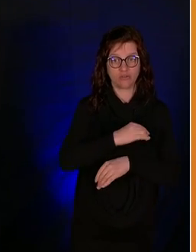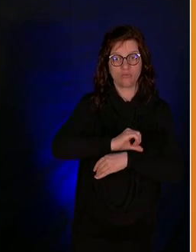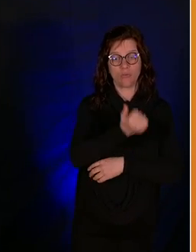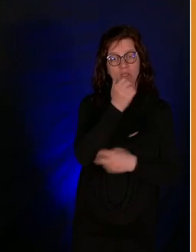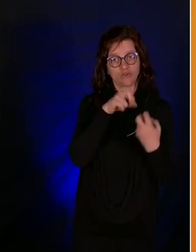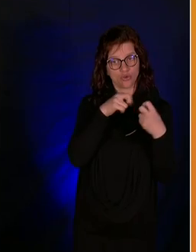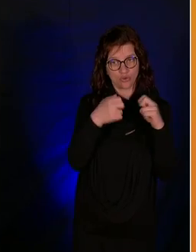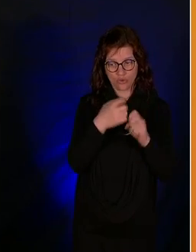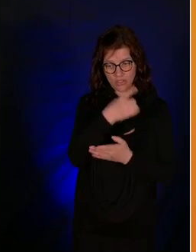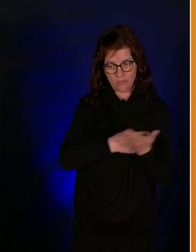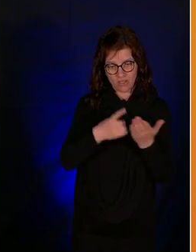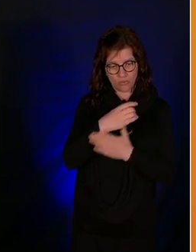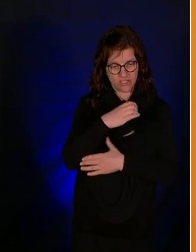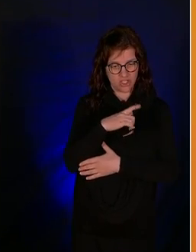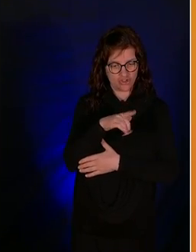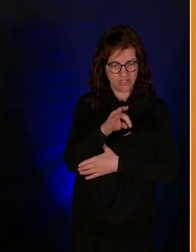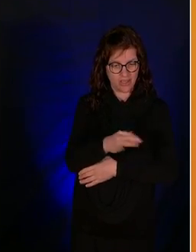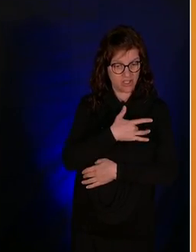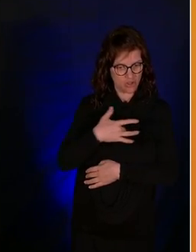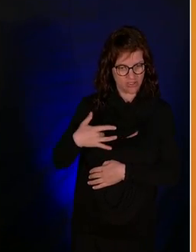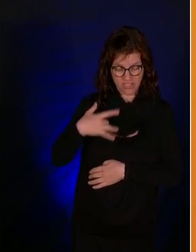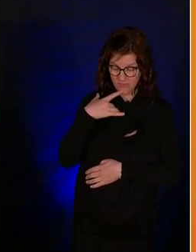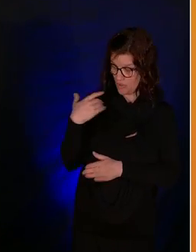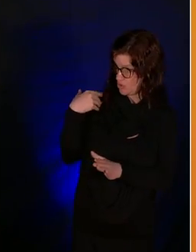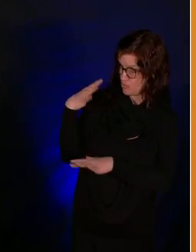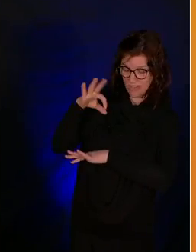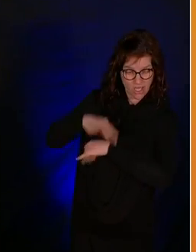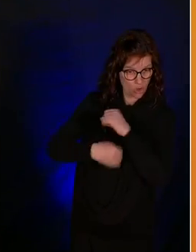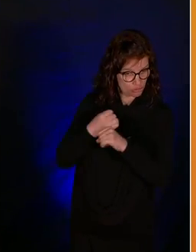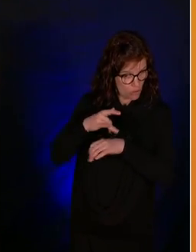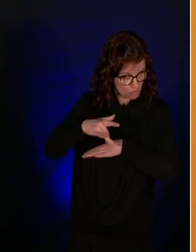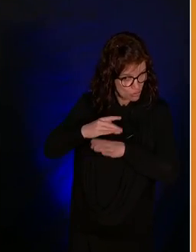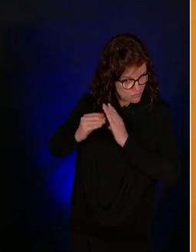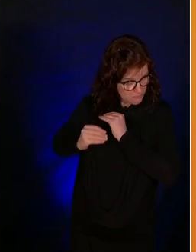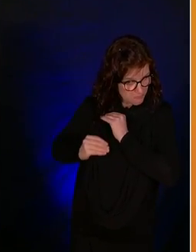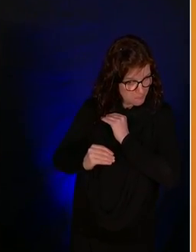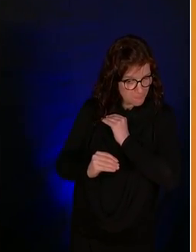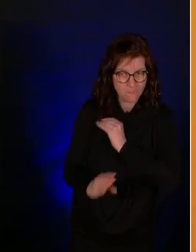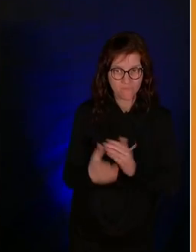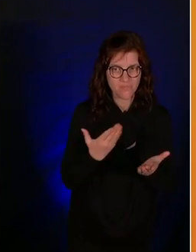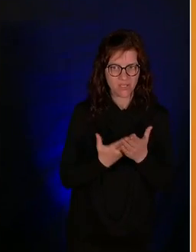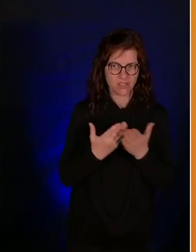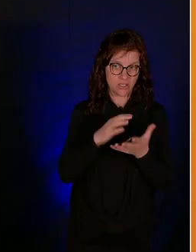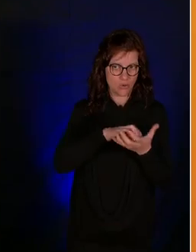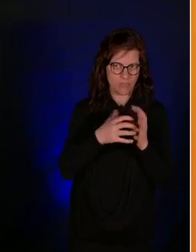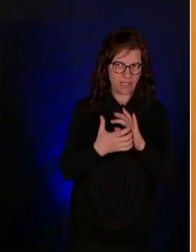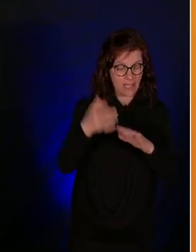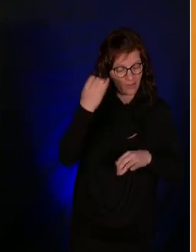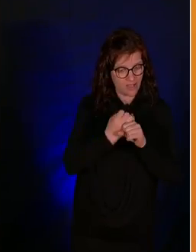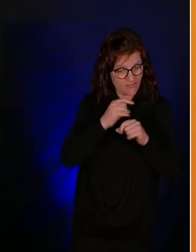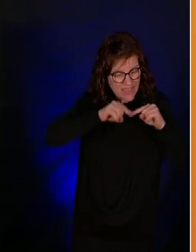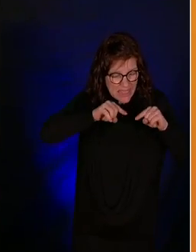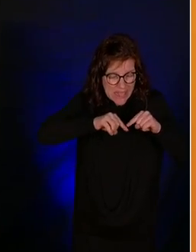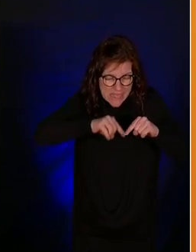départementale CGT Santé. Ça faisait 50 ans que ce n'était pas arrivé. Donc c'est compliqué, c'est du travail de fourmi. Voilà.